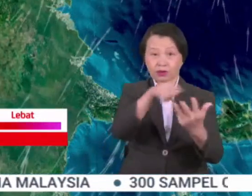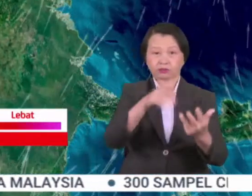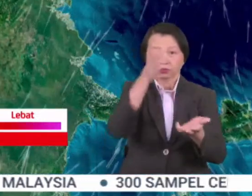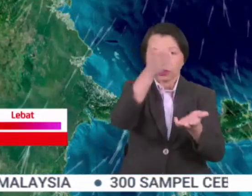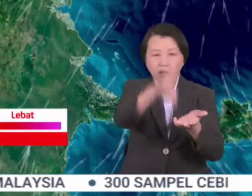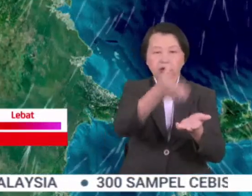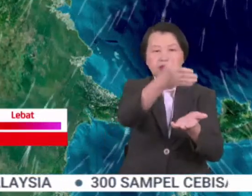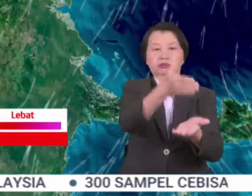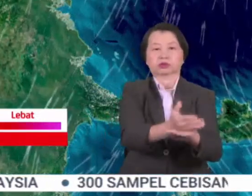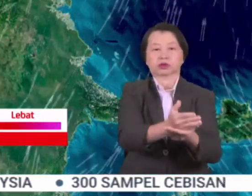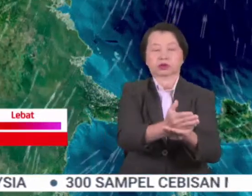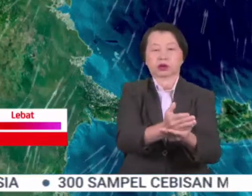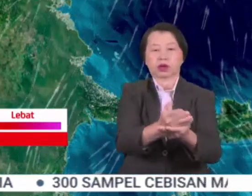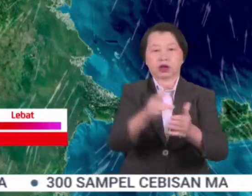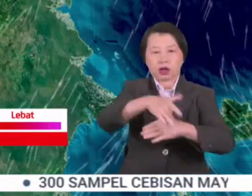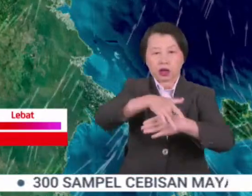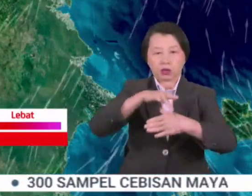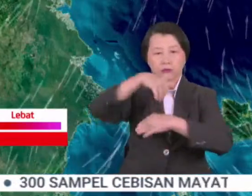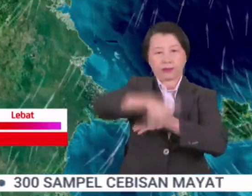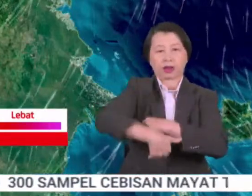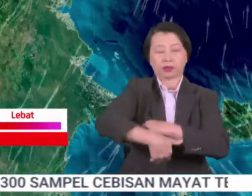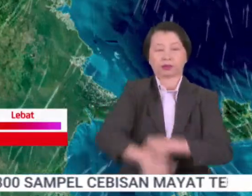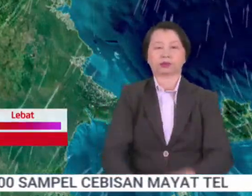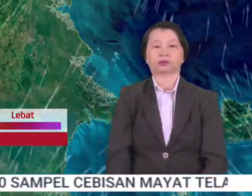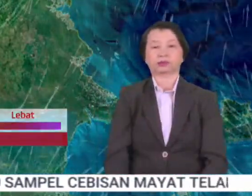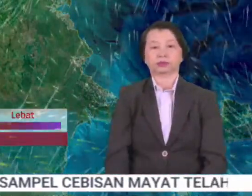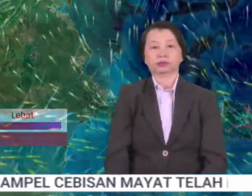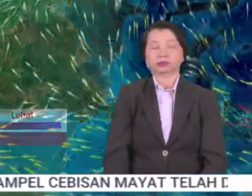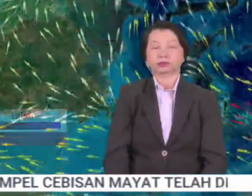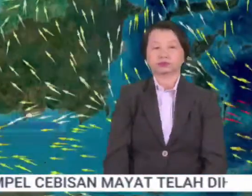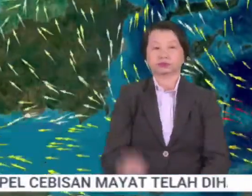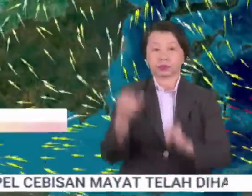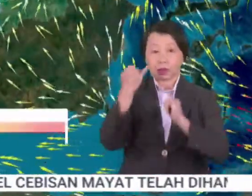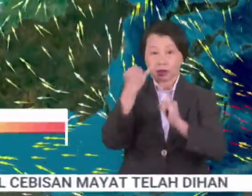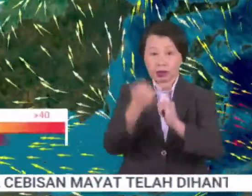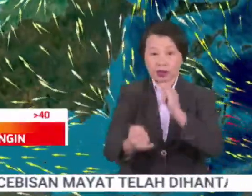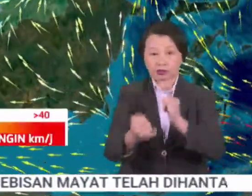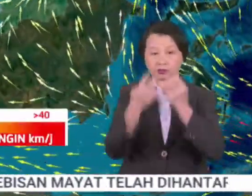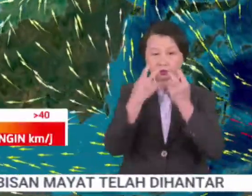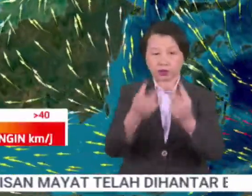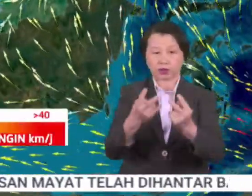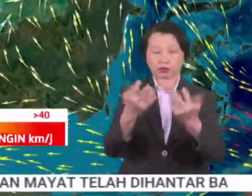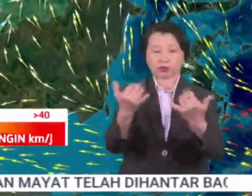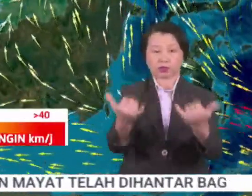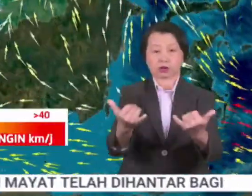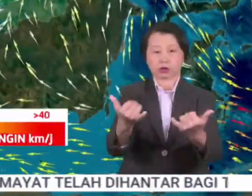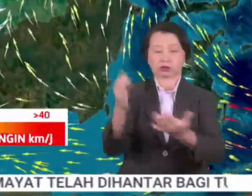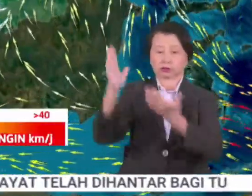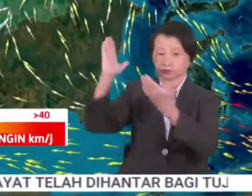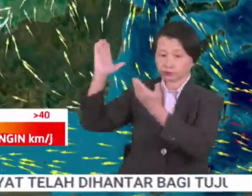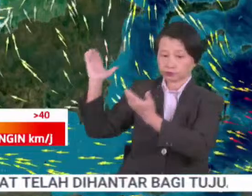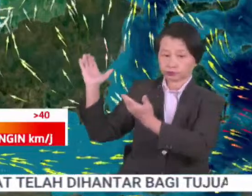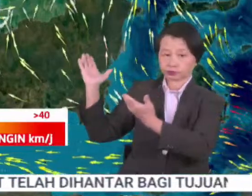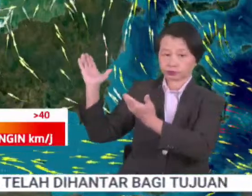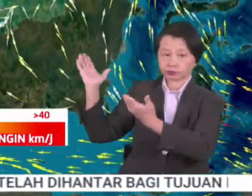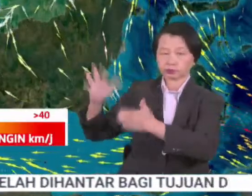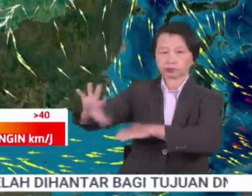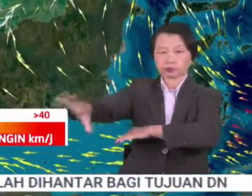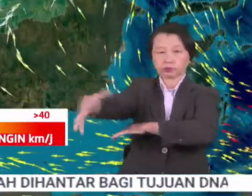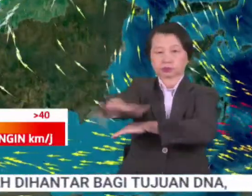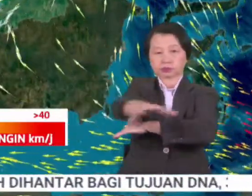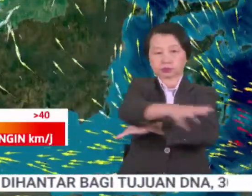beransur ra menjelang awal malam nanti dan akhir sekali kita lihat keadaan semasa di sekitar kawasan